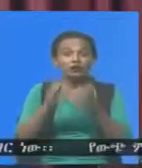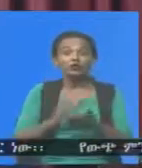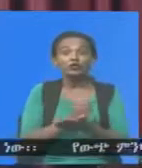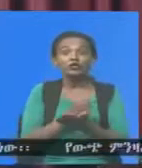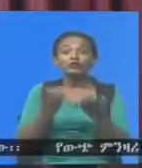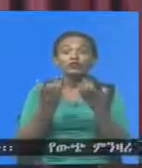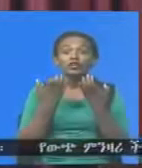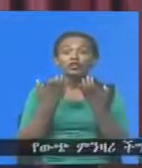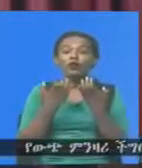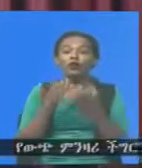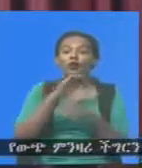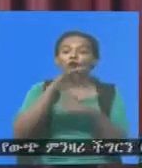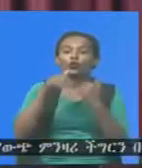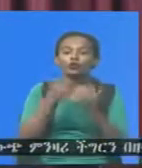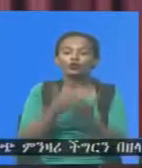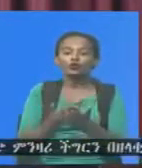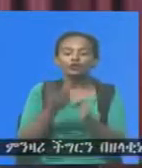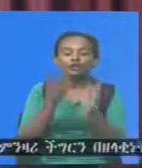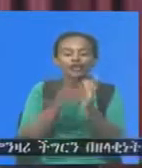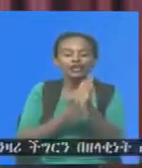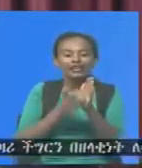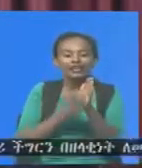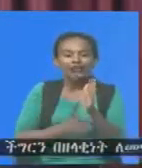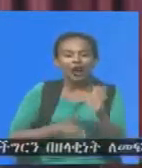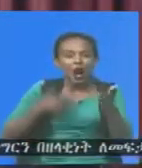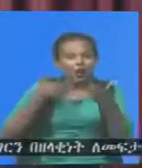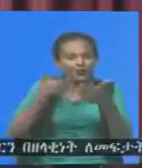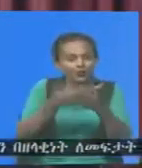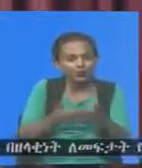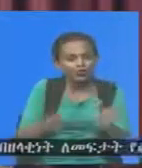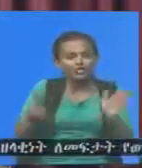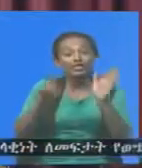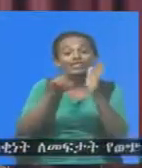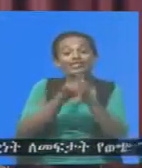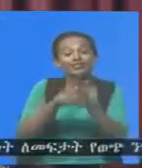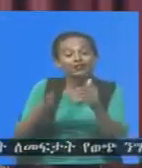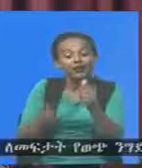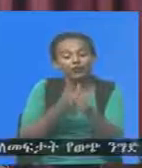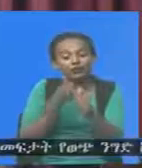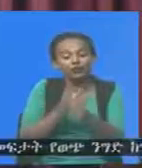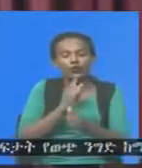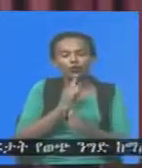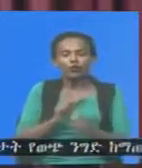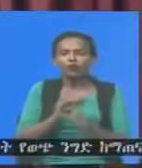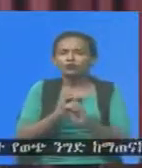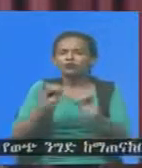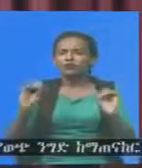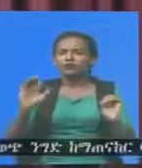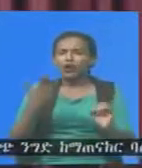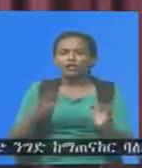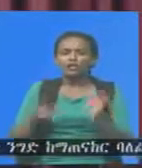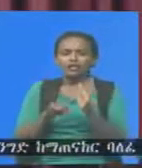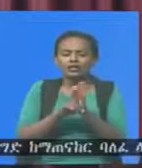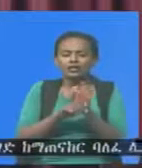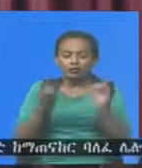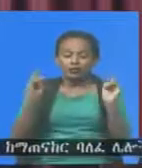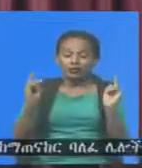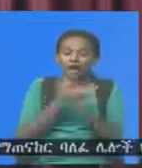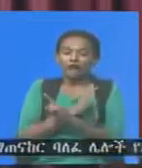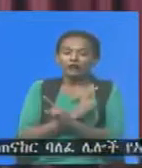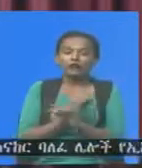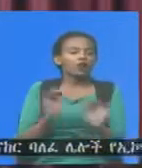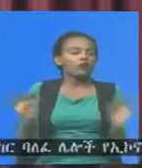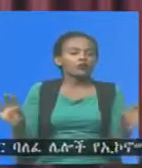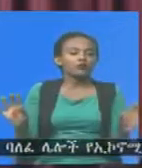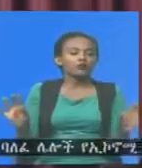ጉዳይ ሁሉም የይቅርታ አፕሮች ህግን ተከትሎ የተሰራ ነው። ምንም አይነት የህግ መዛነፍ